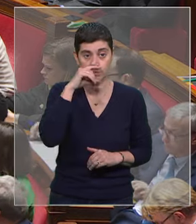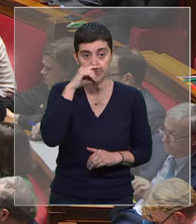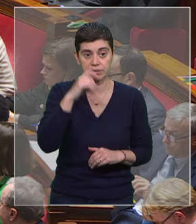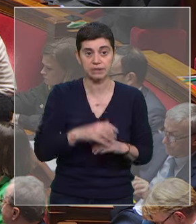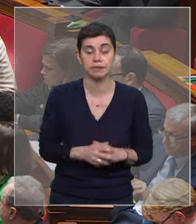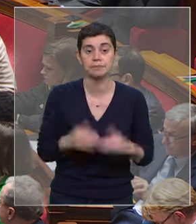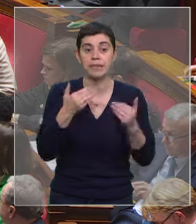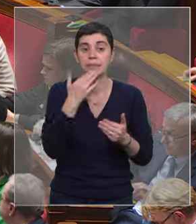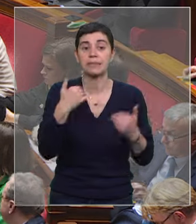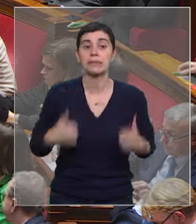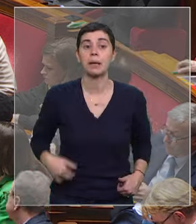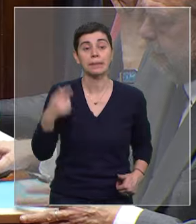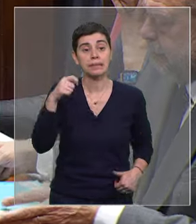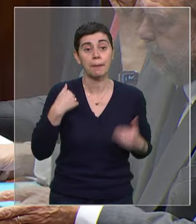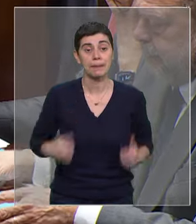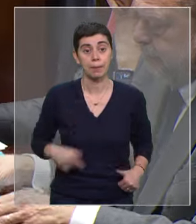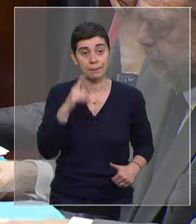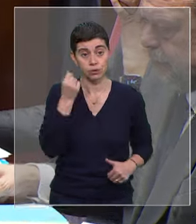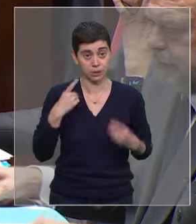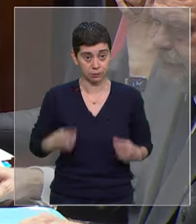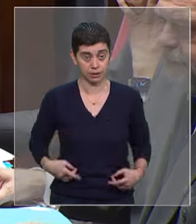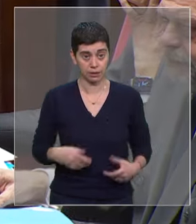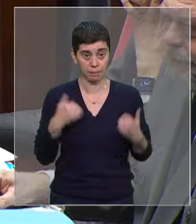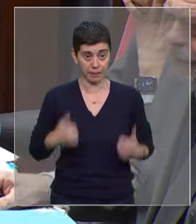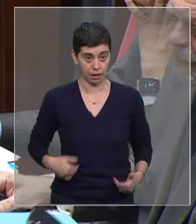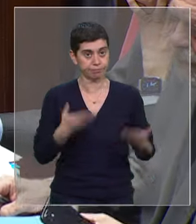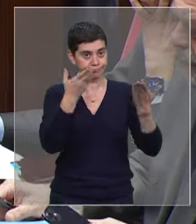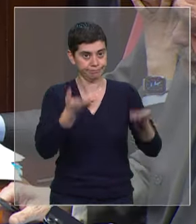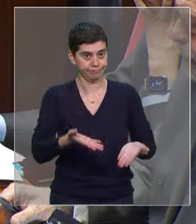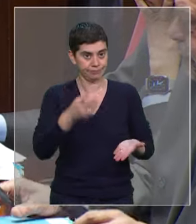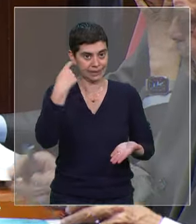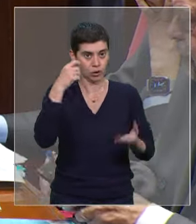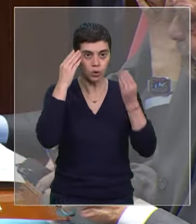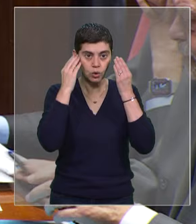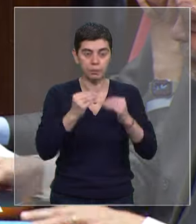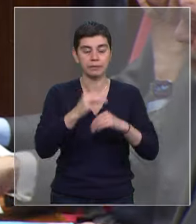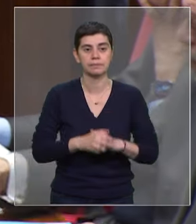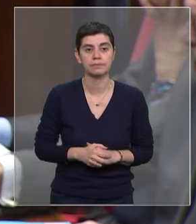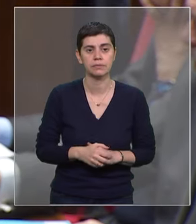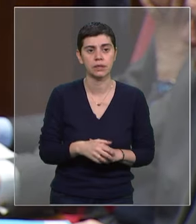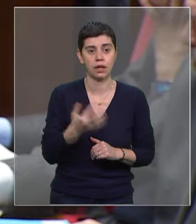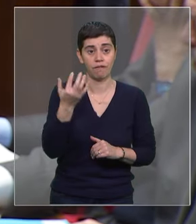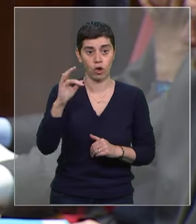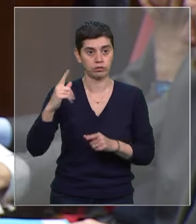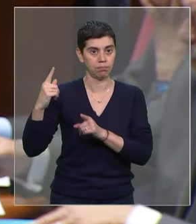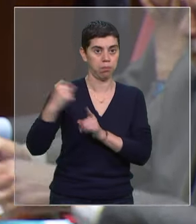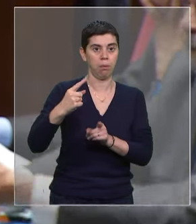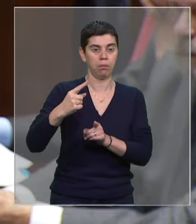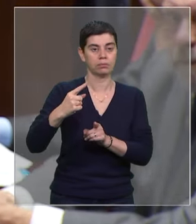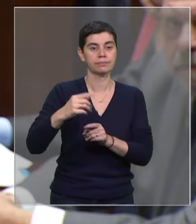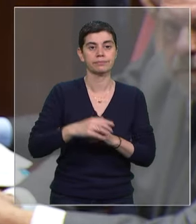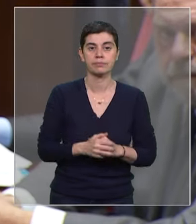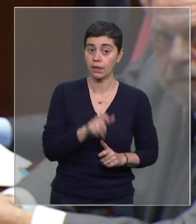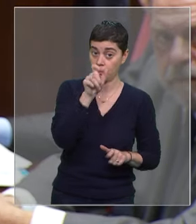Merci Madame la Présidente, Mesdames et Messieurs les députés, Madame la Présidente Le Pen. Quand la France est touchée, il y a ceux qui agissent